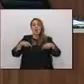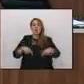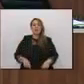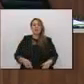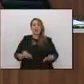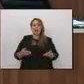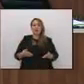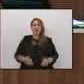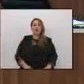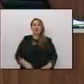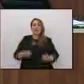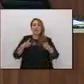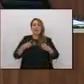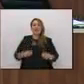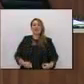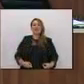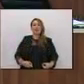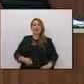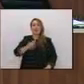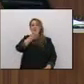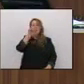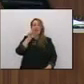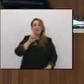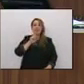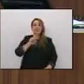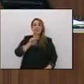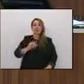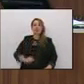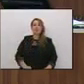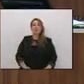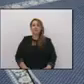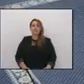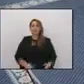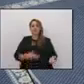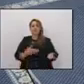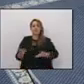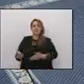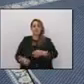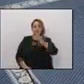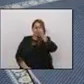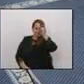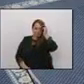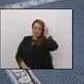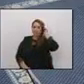كلمة السيدة هندية مرواني صاحبة السؤال رقم 393 فلتتفضل.